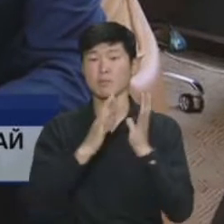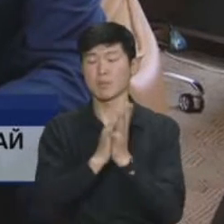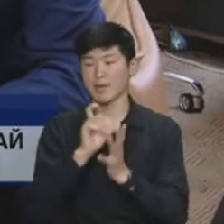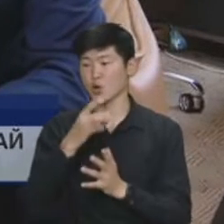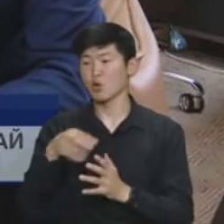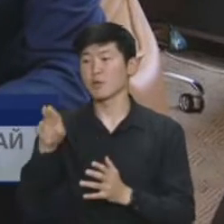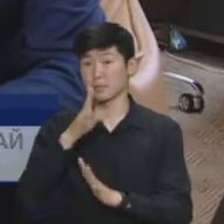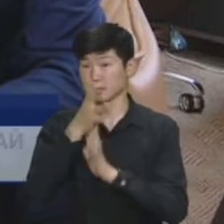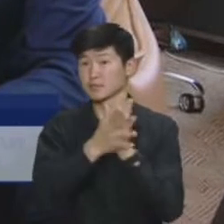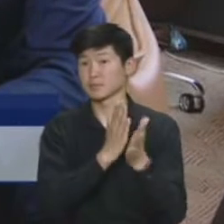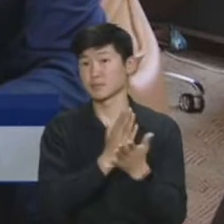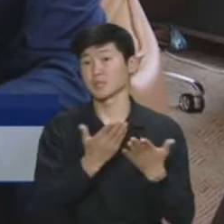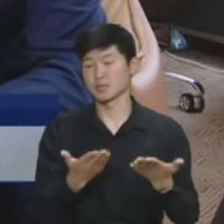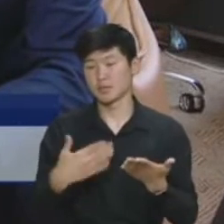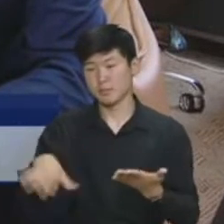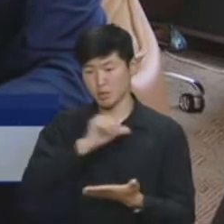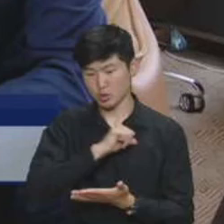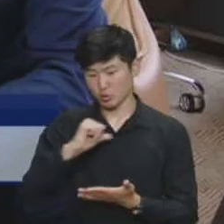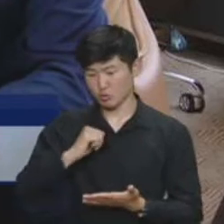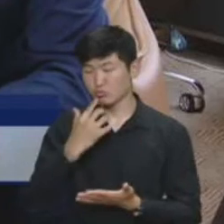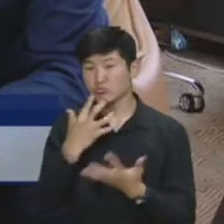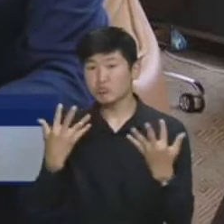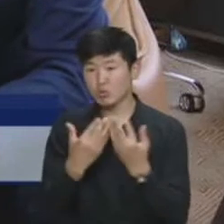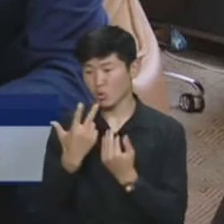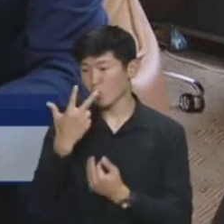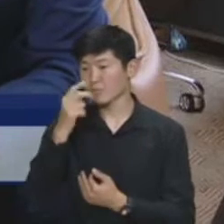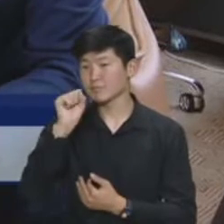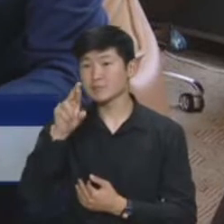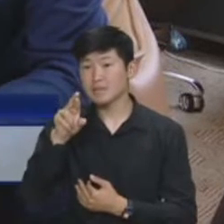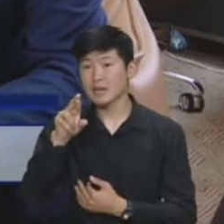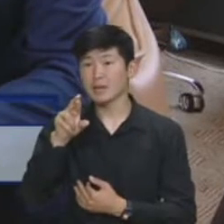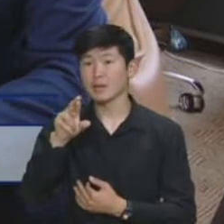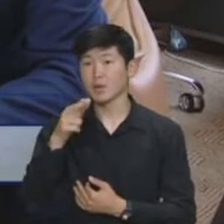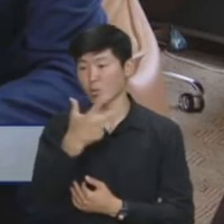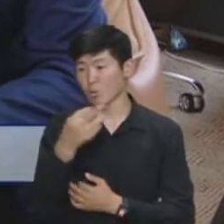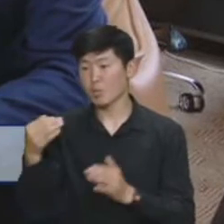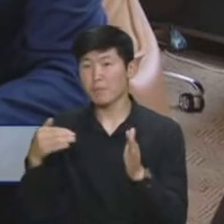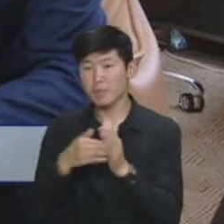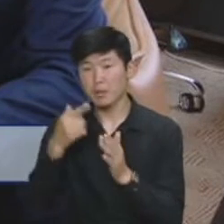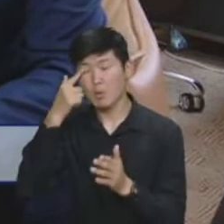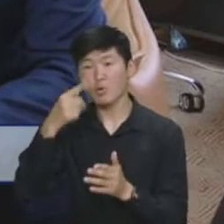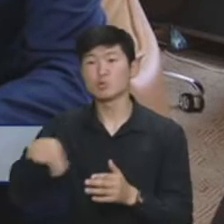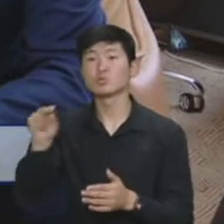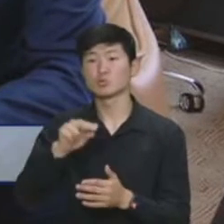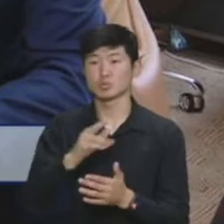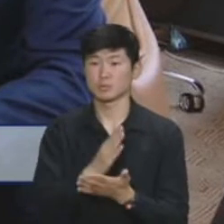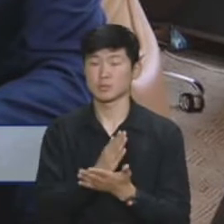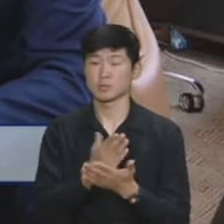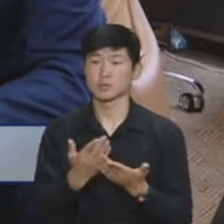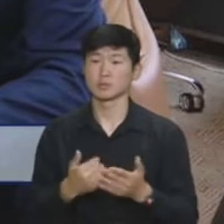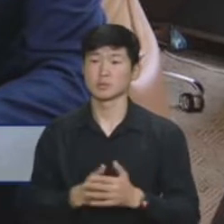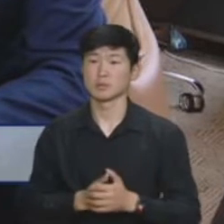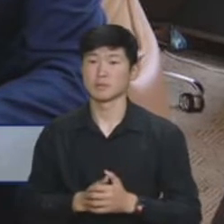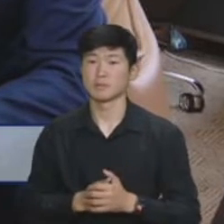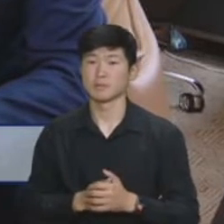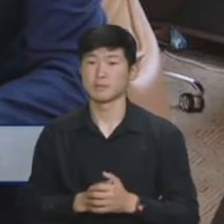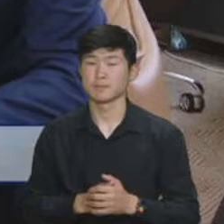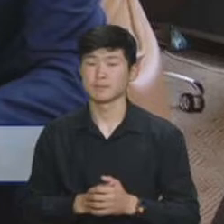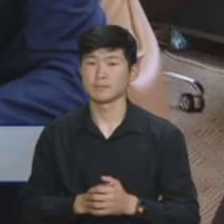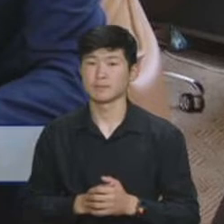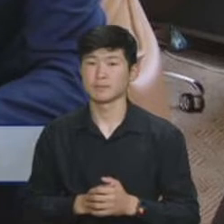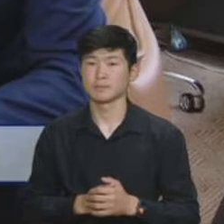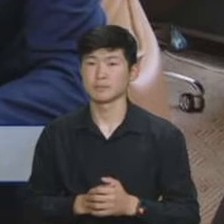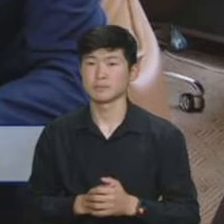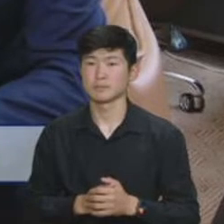одоо эрүүл мэнд яригдчихж байгаа шүү дээ. Тэгээ бид нар ч юм бол цөөхөл 3 сая 300 мянган монголчууд байна өнөөдөр байдлаар. Тэгэхээр